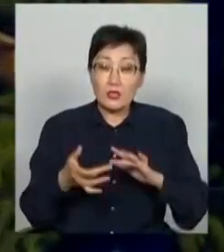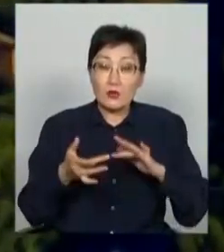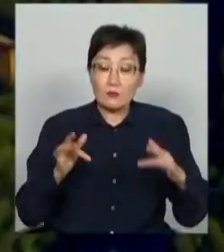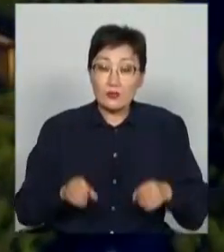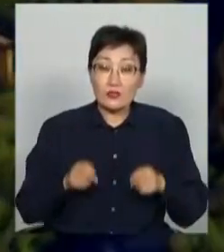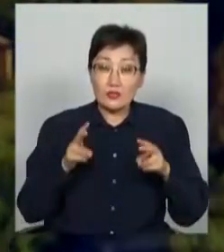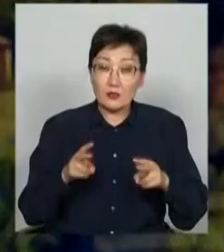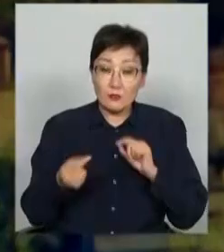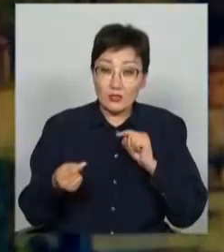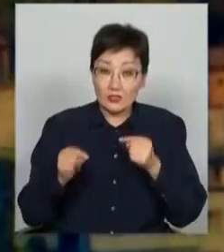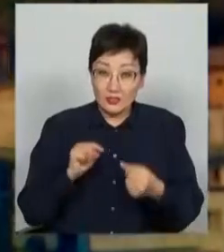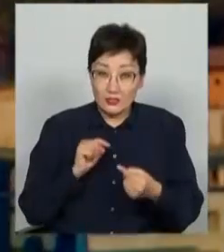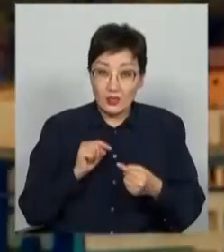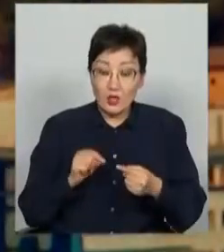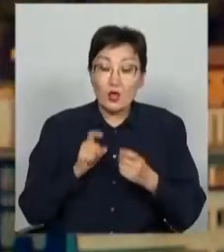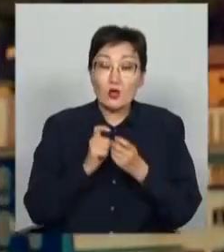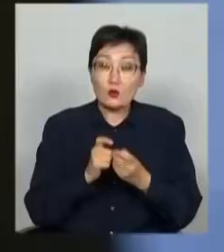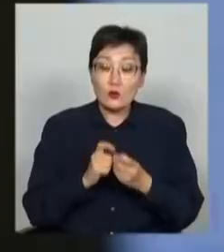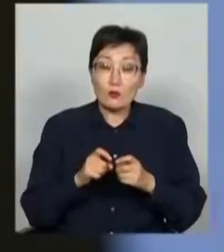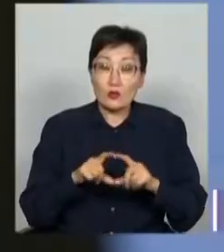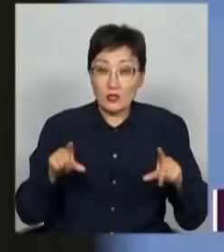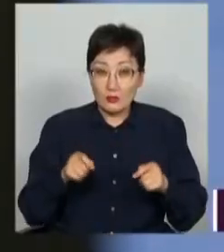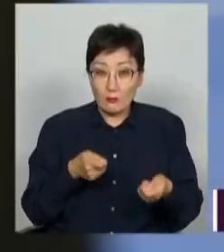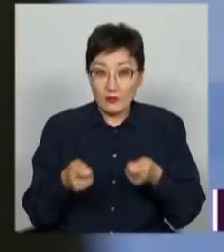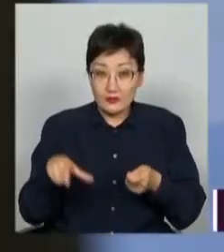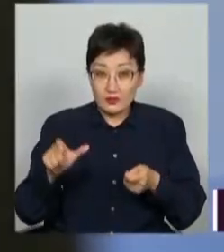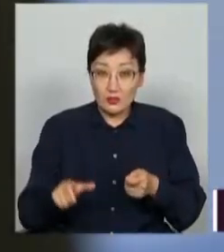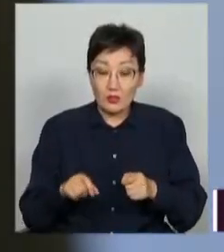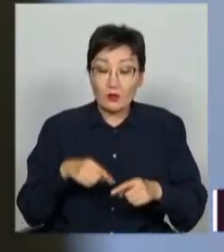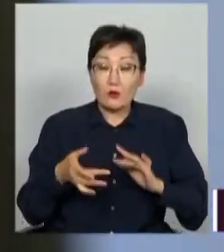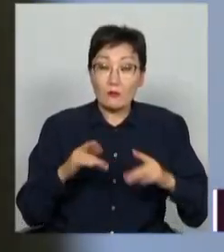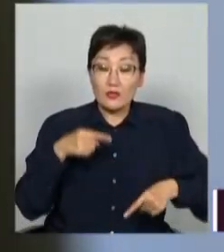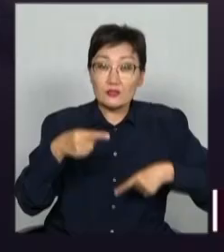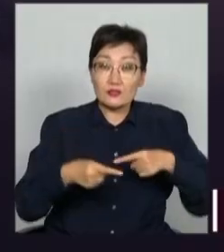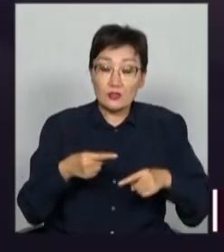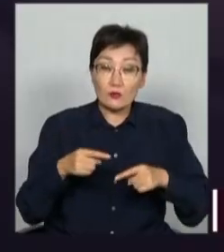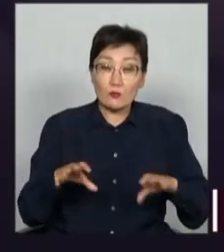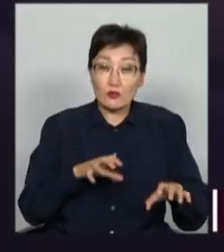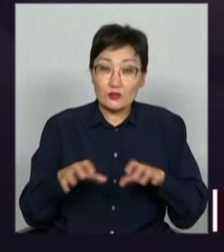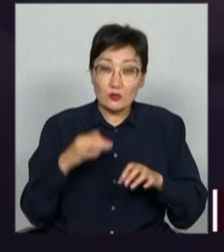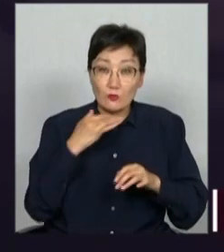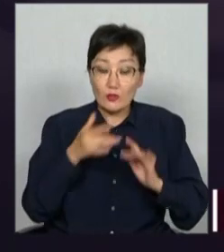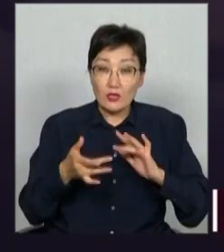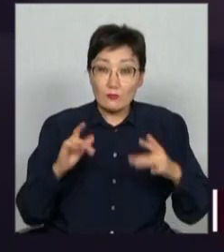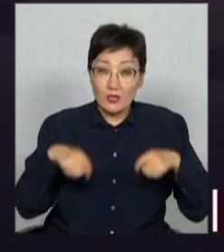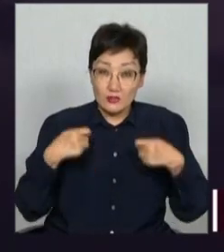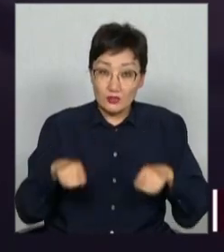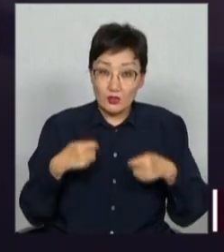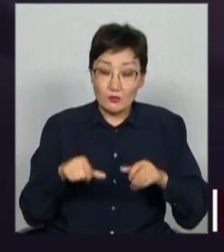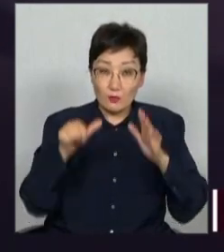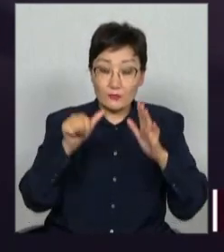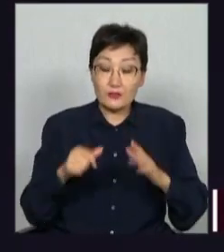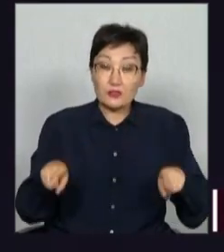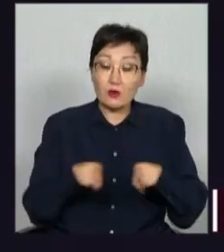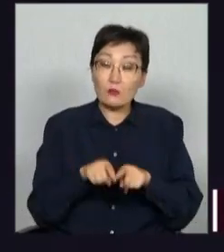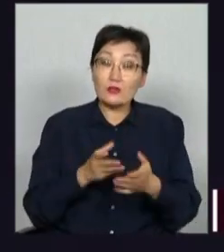қарсы күрес орталығының бастығы Жандос Сүйінбай айтты. Сөзінше интернет арқылы алдаудың ең көп таралған түрі онлайн сауда болып отыр. Жарты жыл ішінде